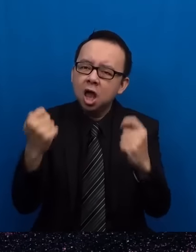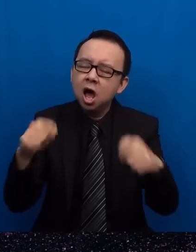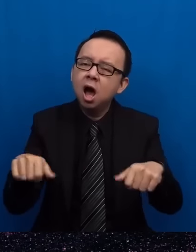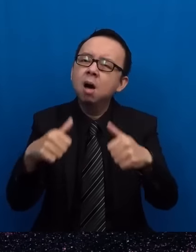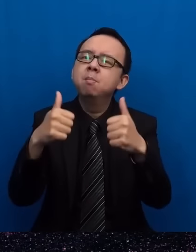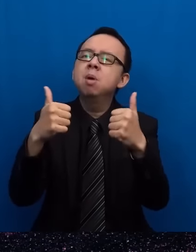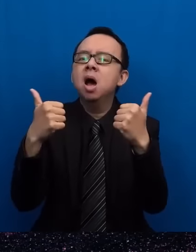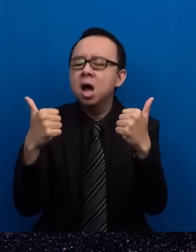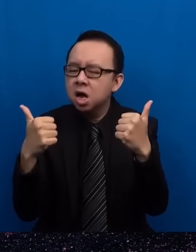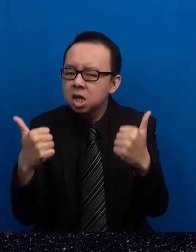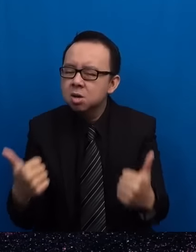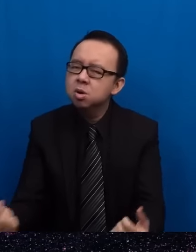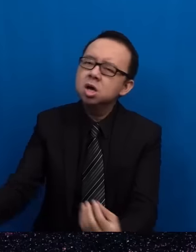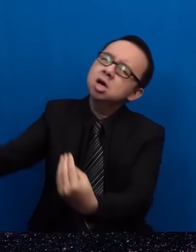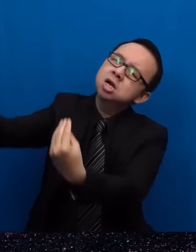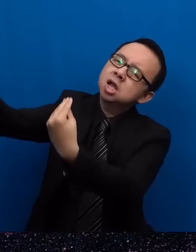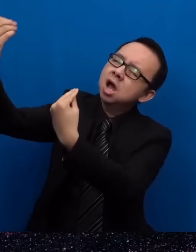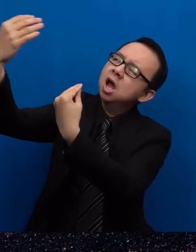Juru Selamat.